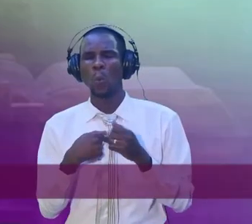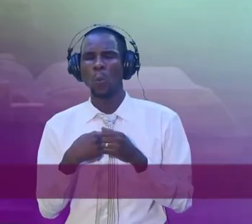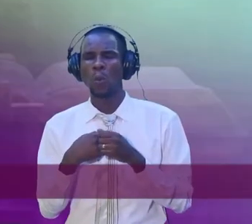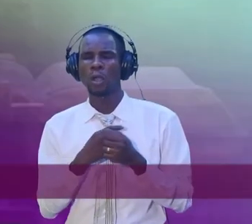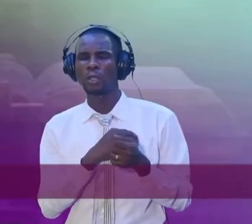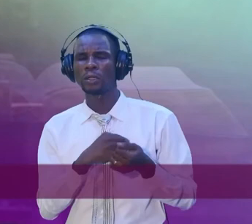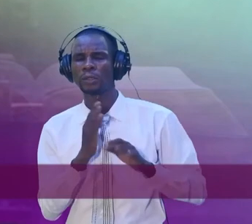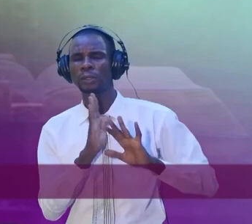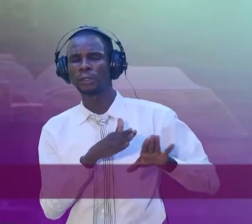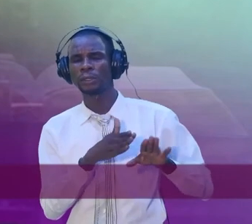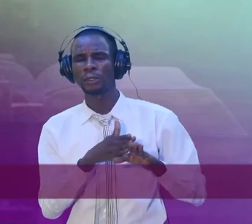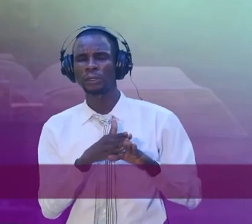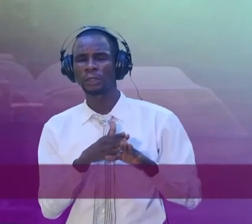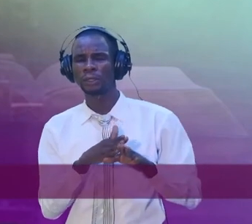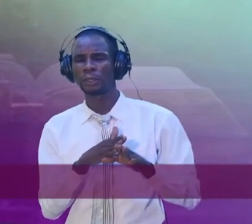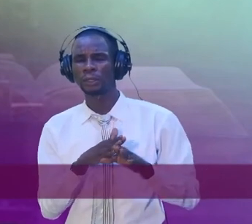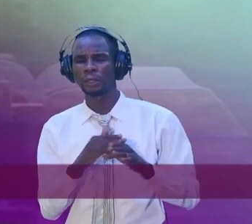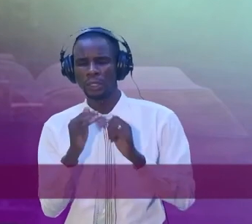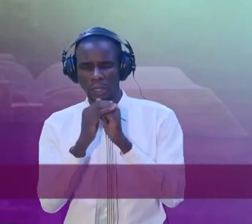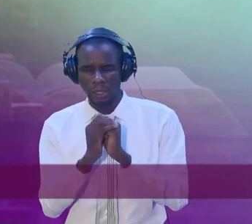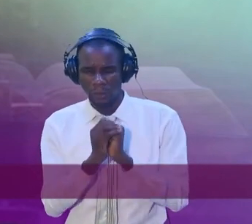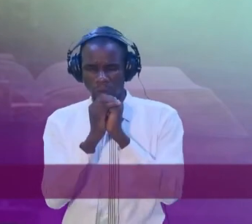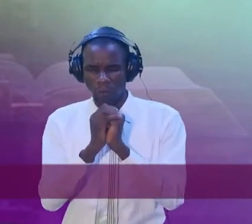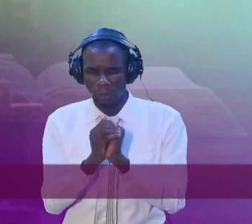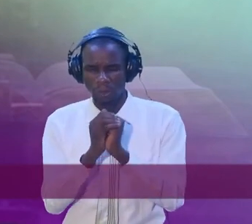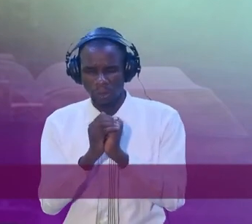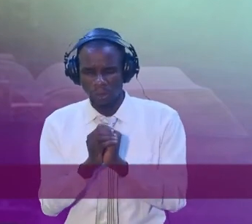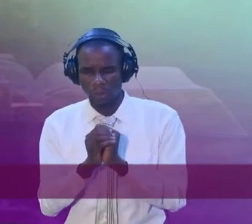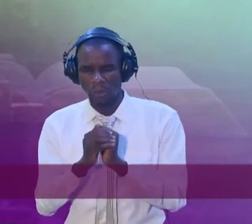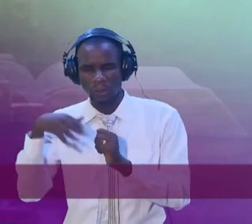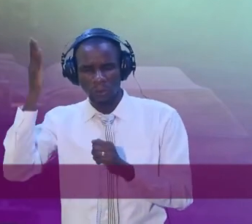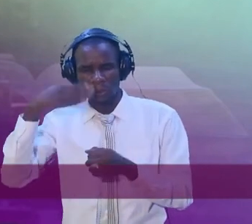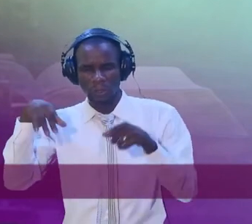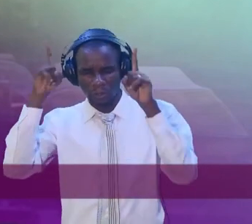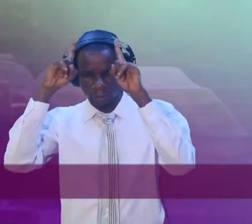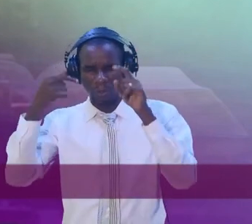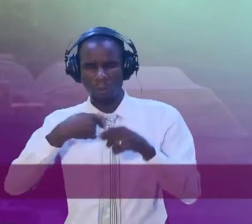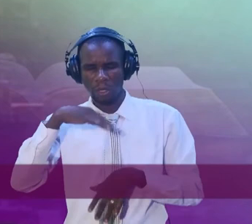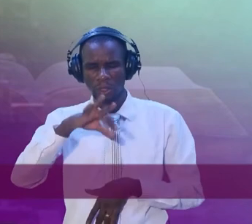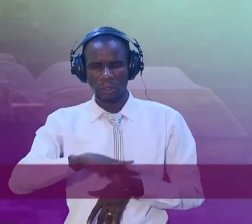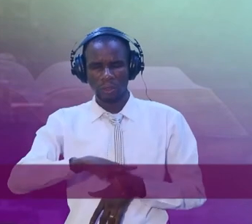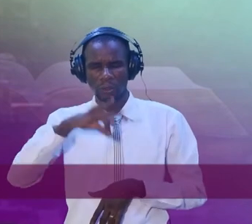matendo ya giza. Ninatubu. ninaachana